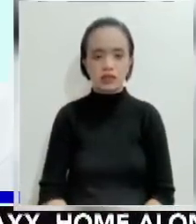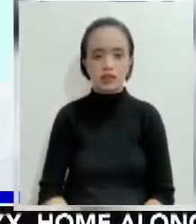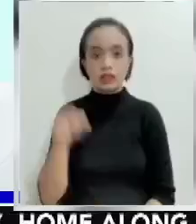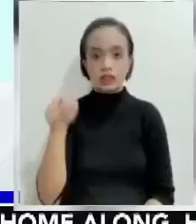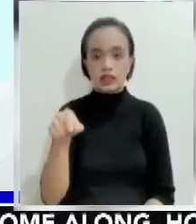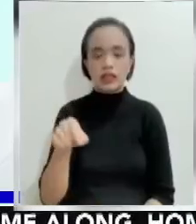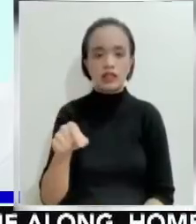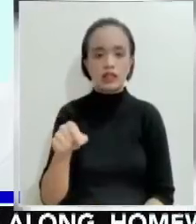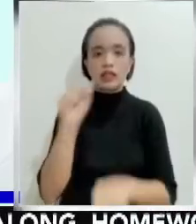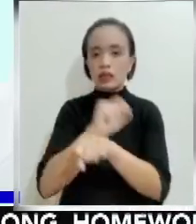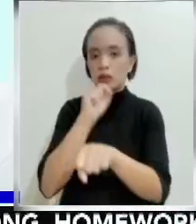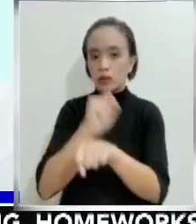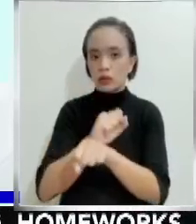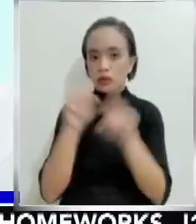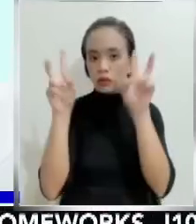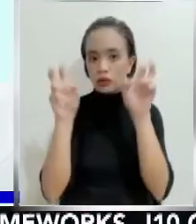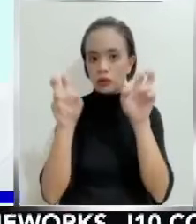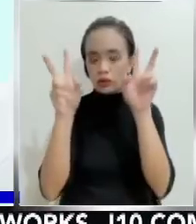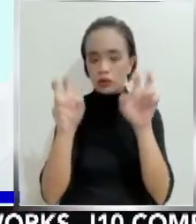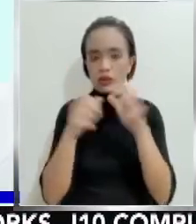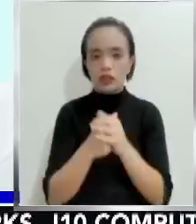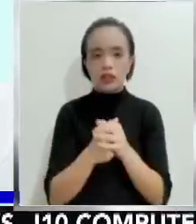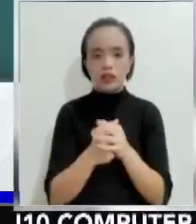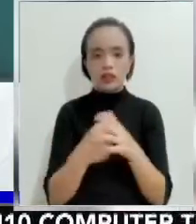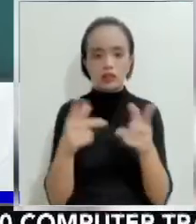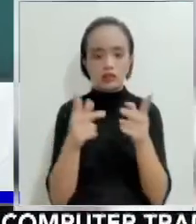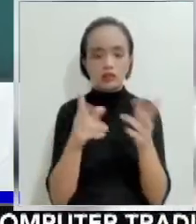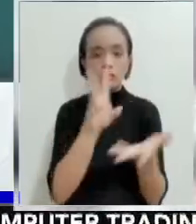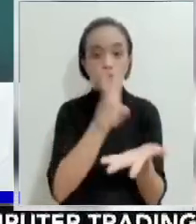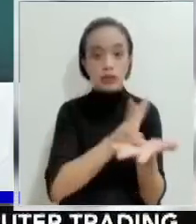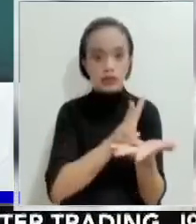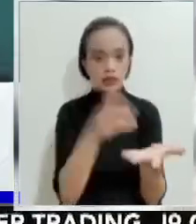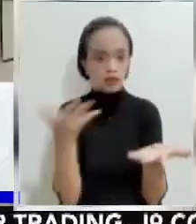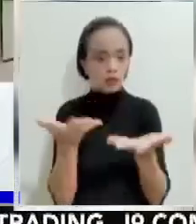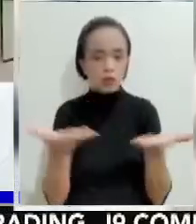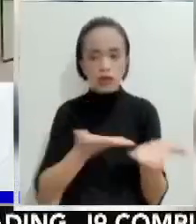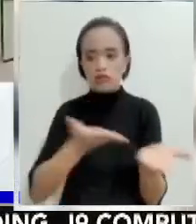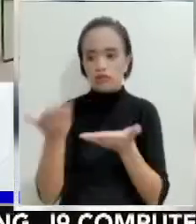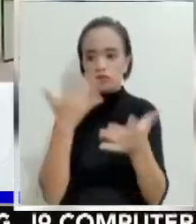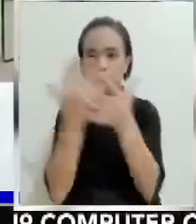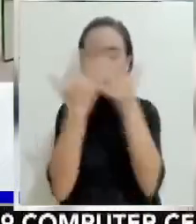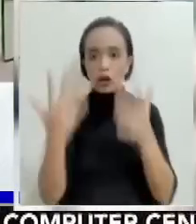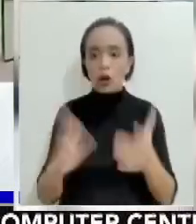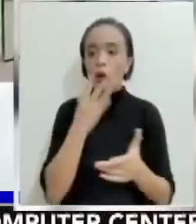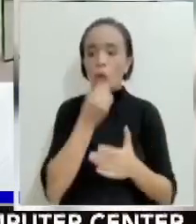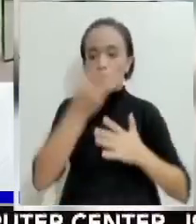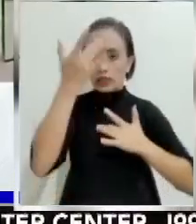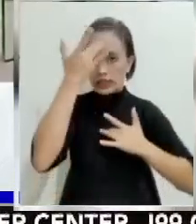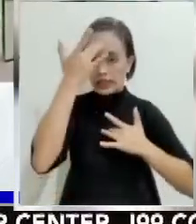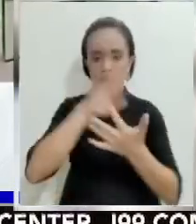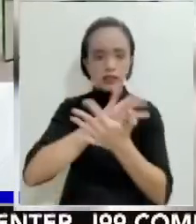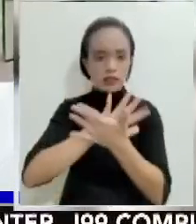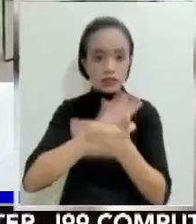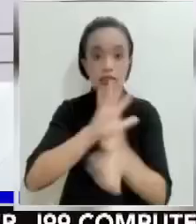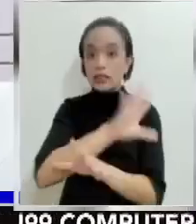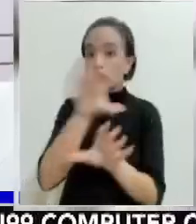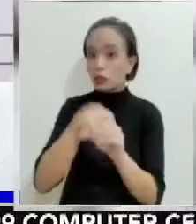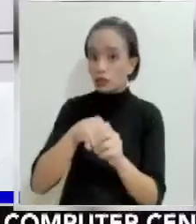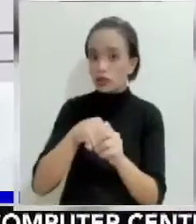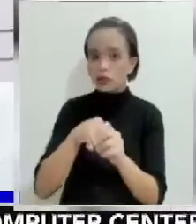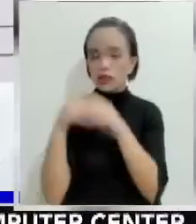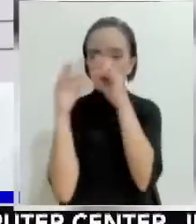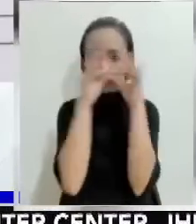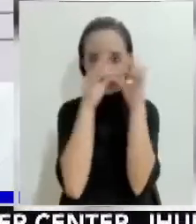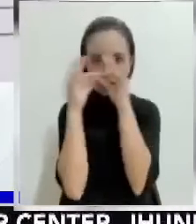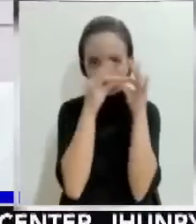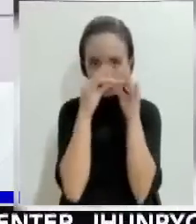tinatawag na Site Hari, lugar kung saan dinadala ang mga inmate na nagpositibo sa COVID, kasama ang convicted drug lord na si Eugene Chua. Sa